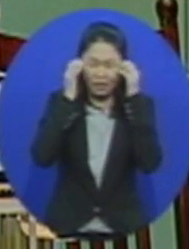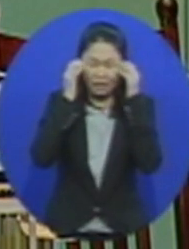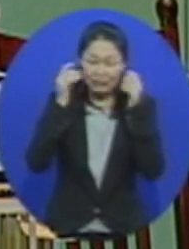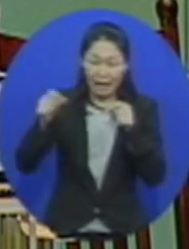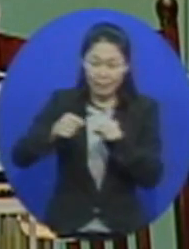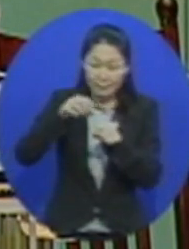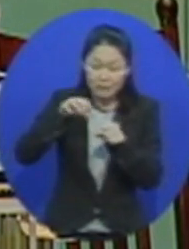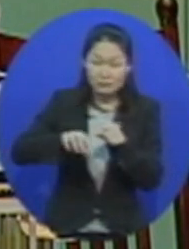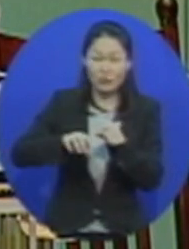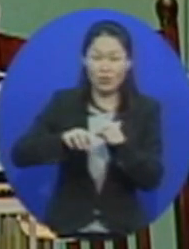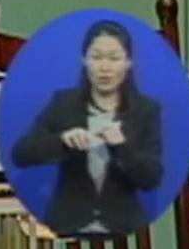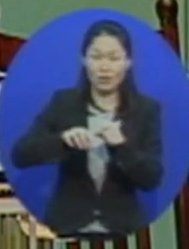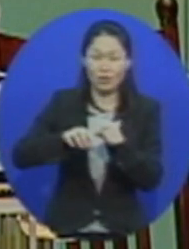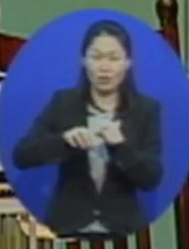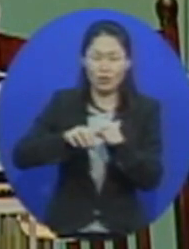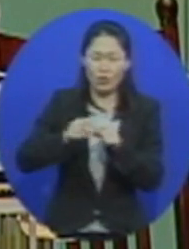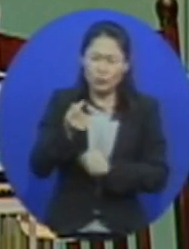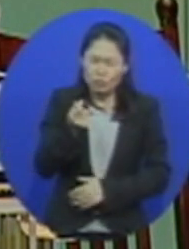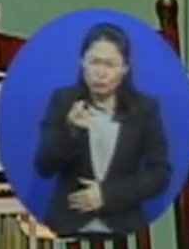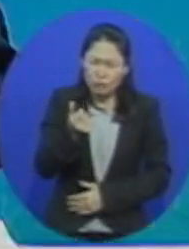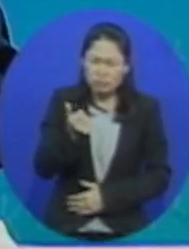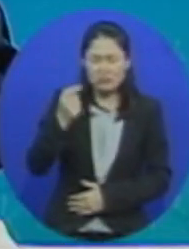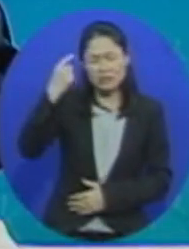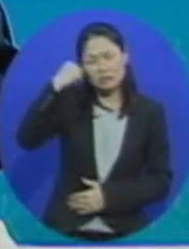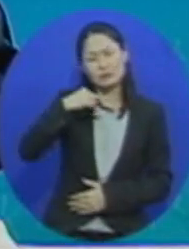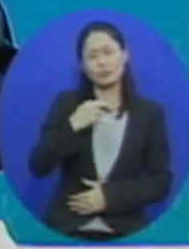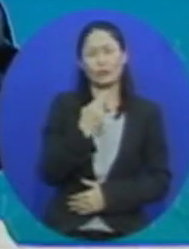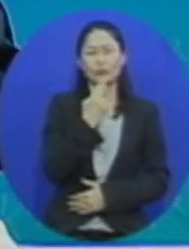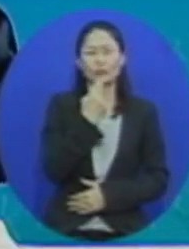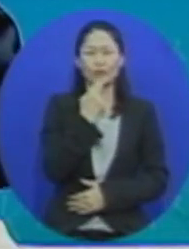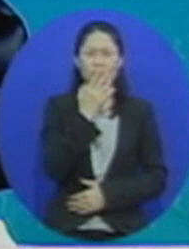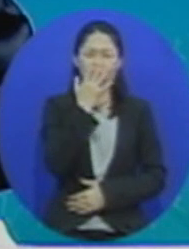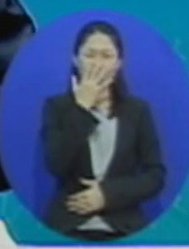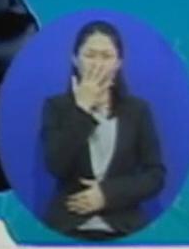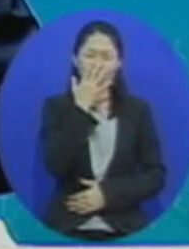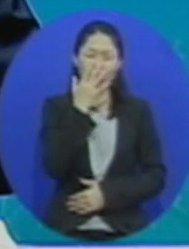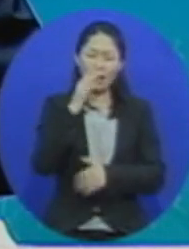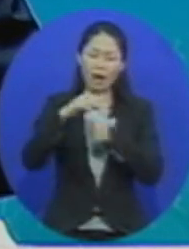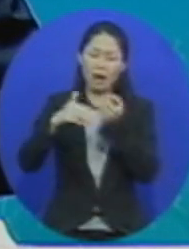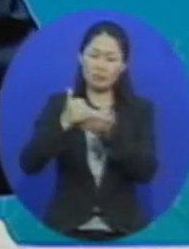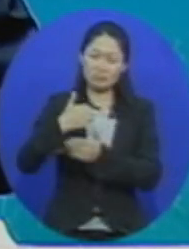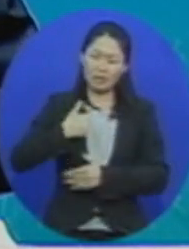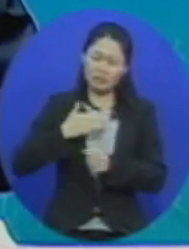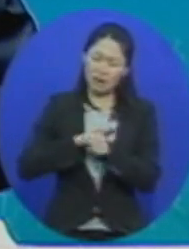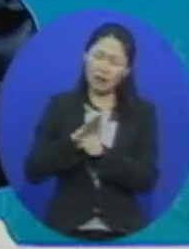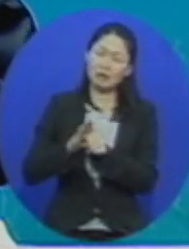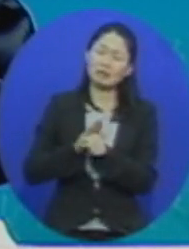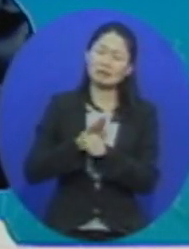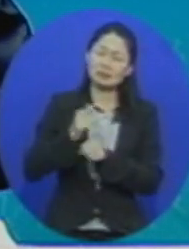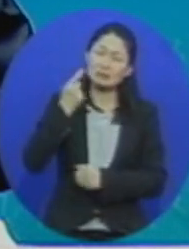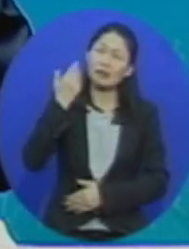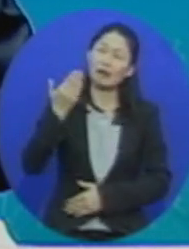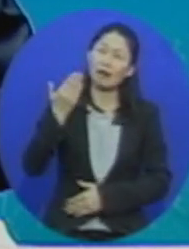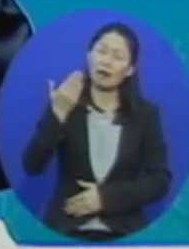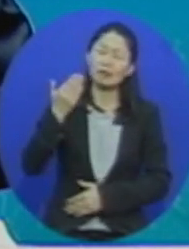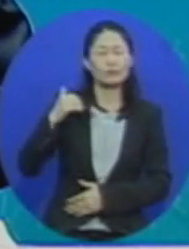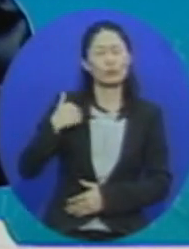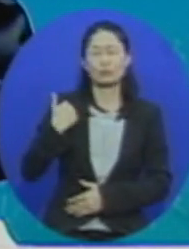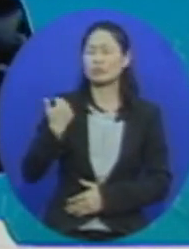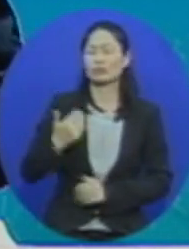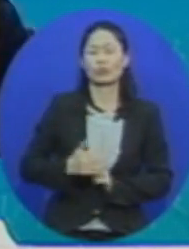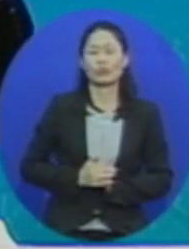앞에서 조금도 느껴지지 않아요 하나님의 날 사랑하심 연 지 모르겠어요